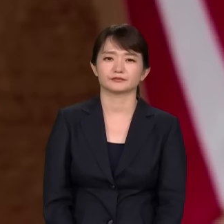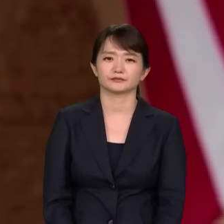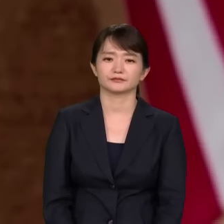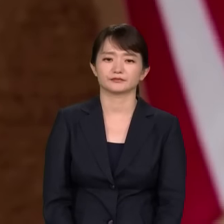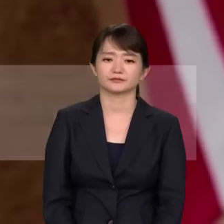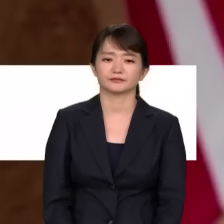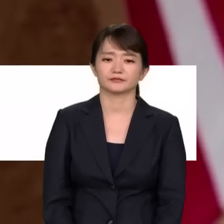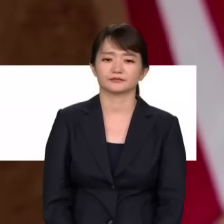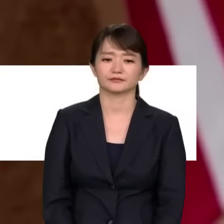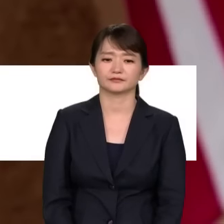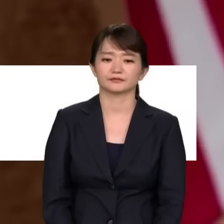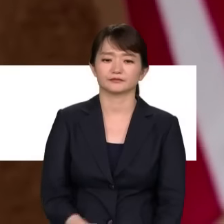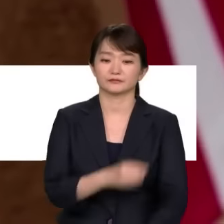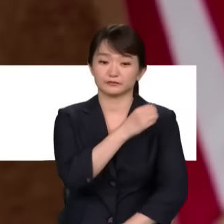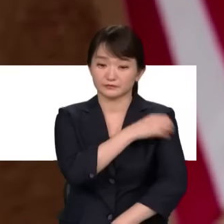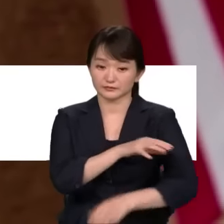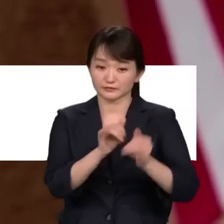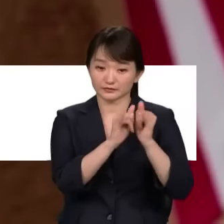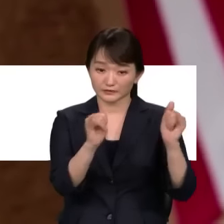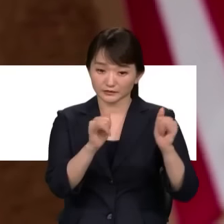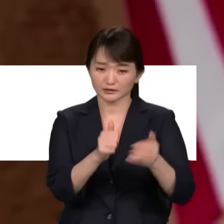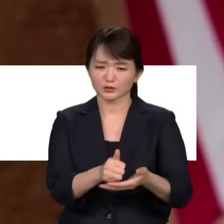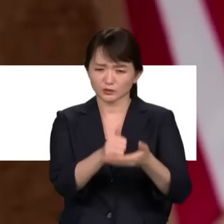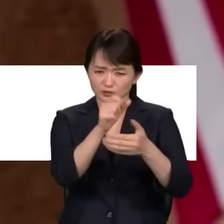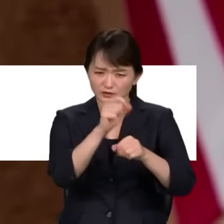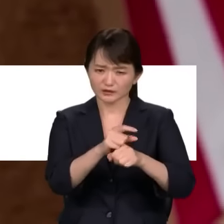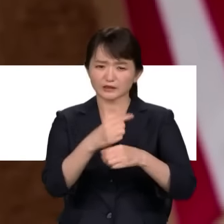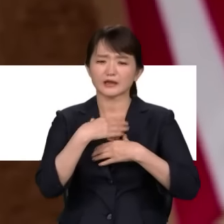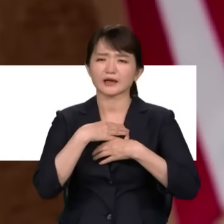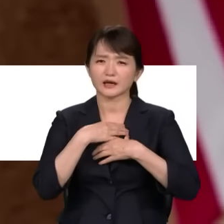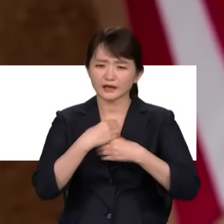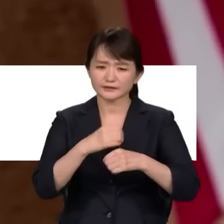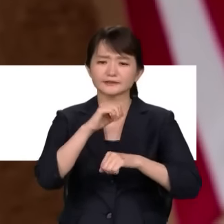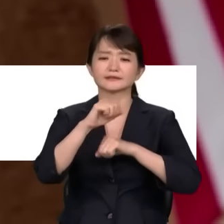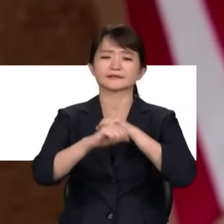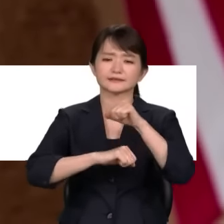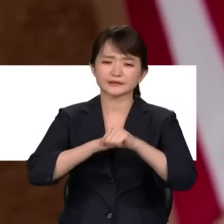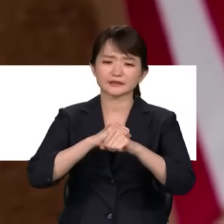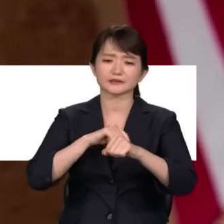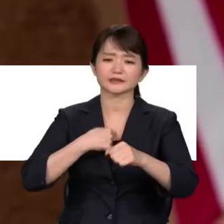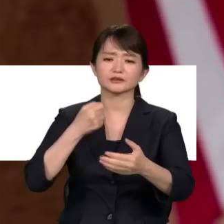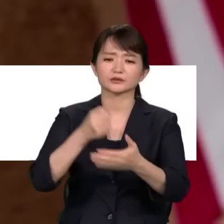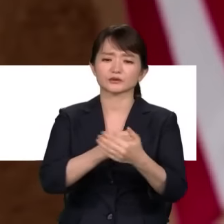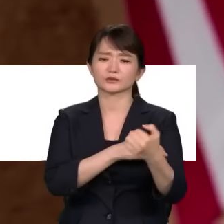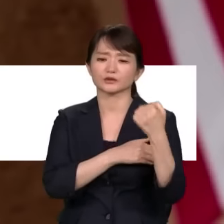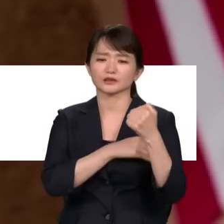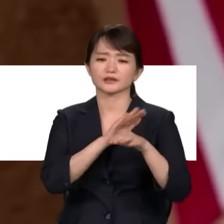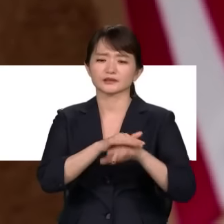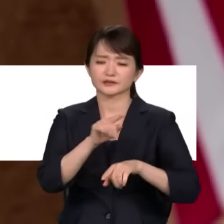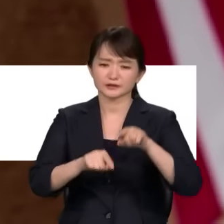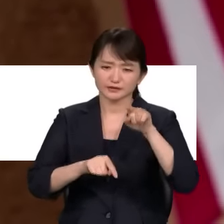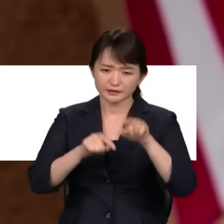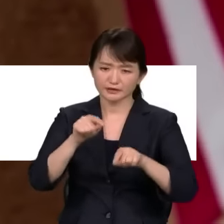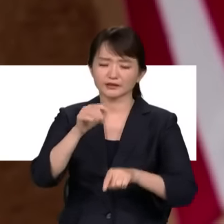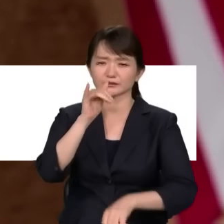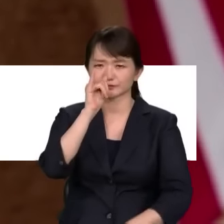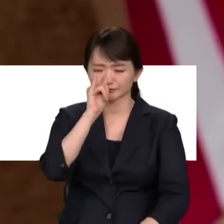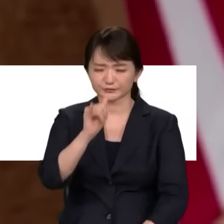The Palestinian people can realize their right to dignity, security, freedom